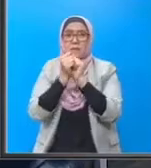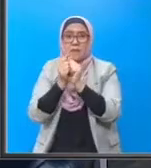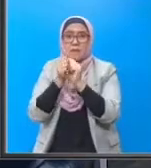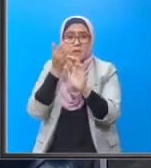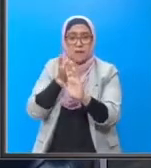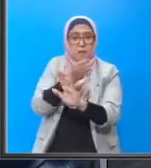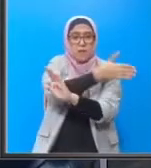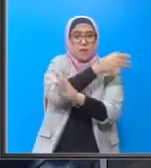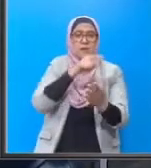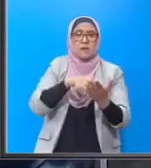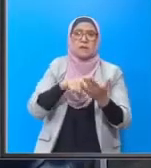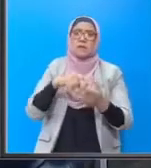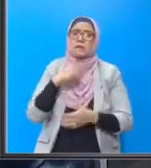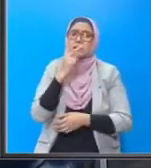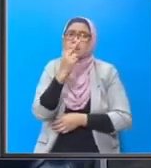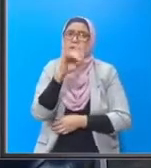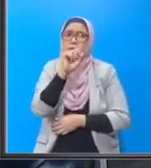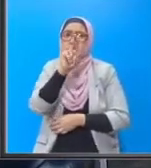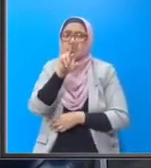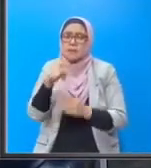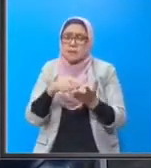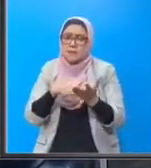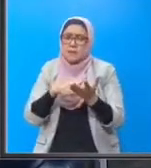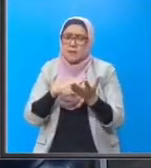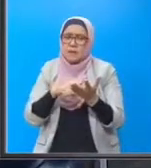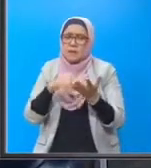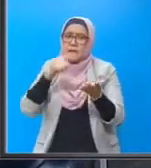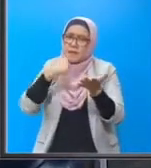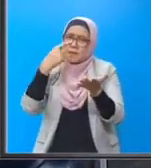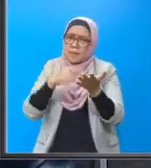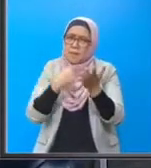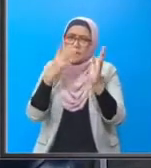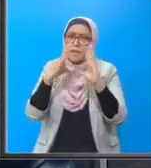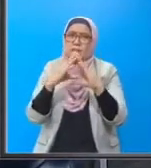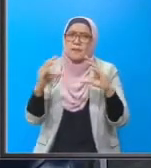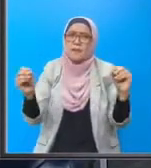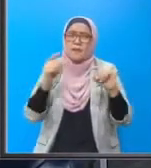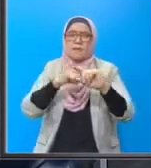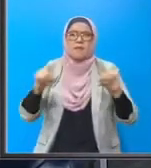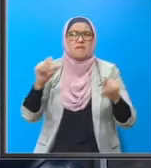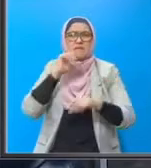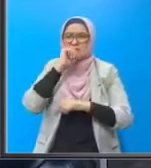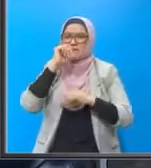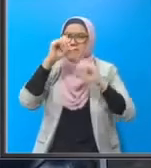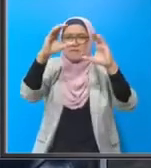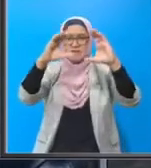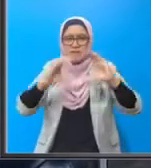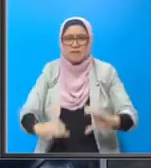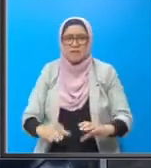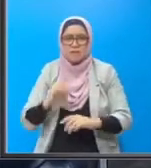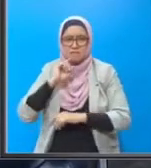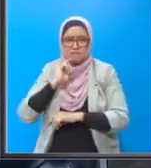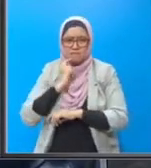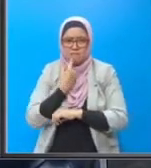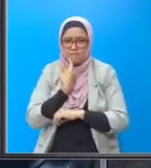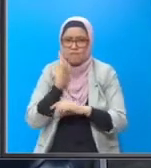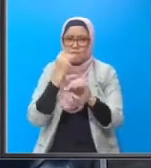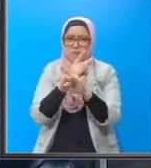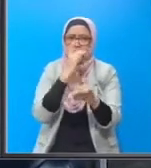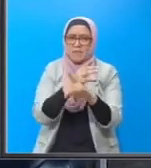isu ini kadang-kadang ditangani tetapi tidak dengan cara yang lebih bersungguh-sungguh